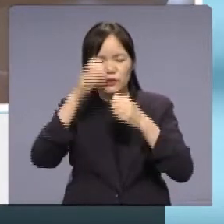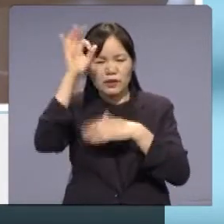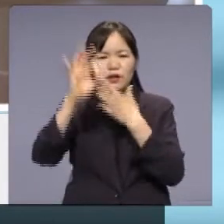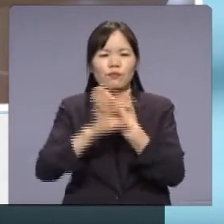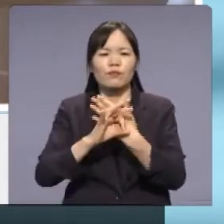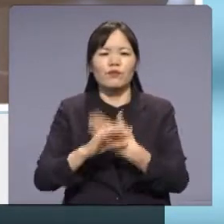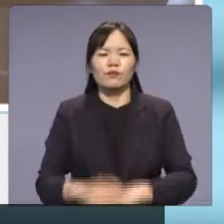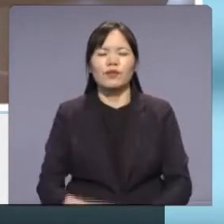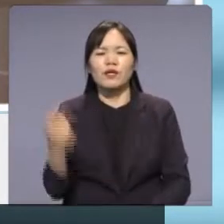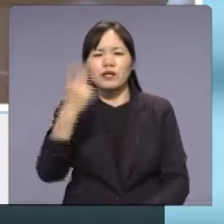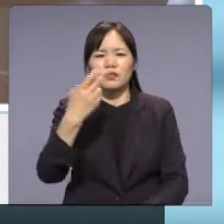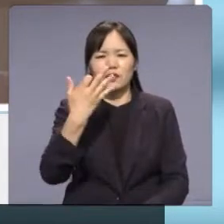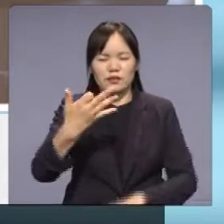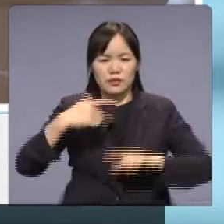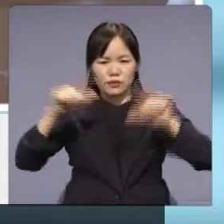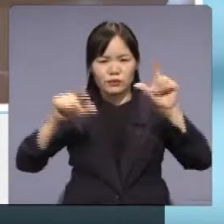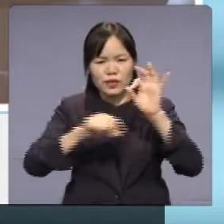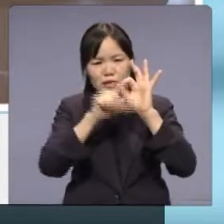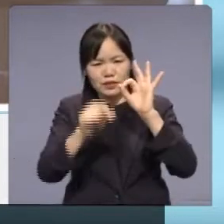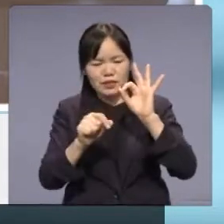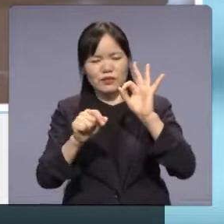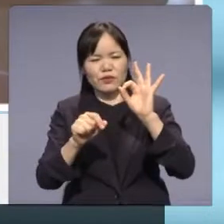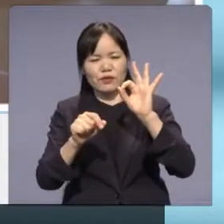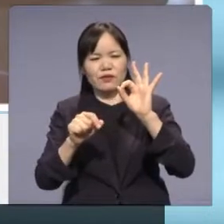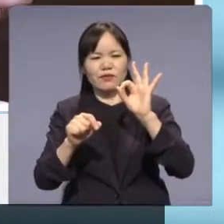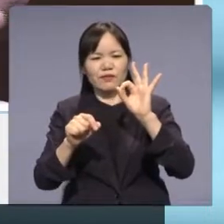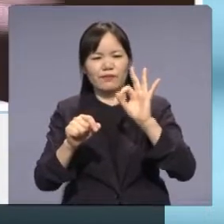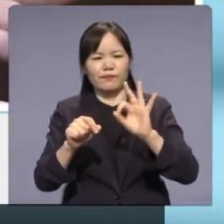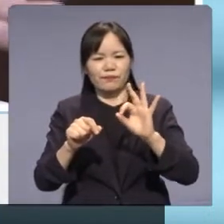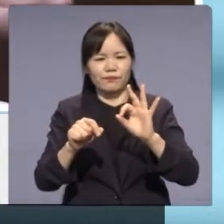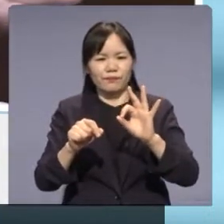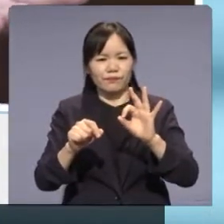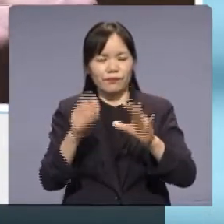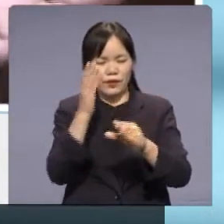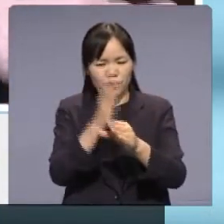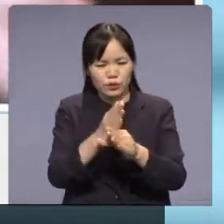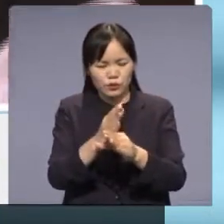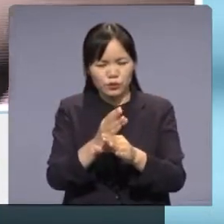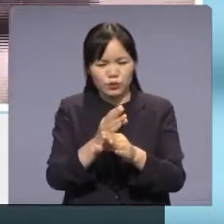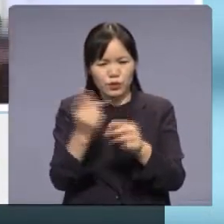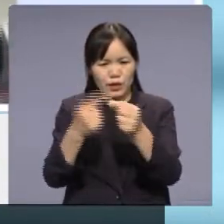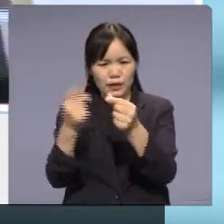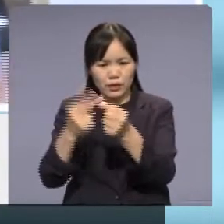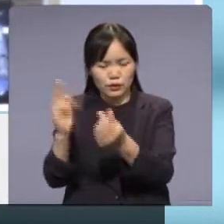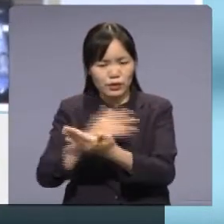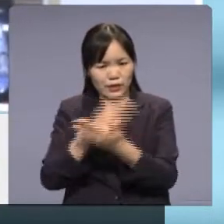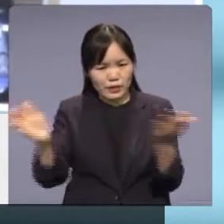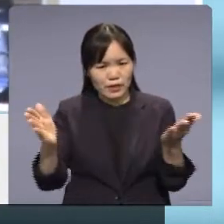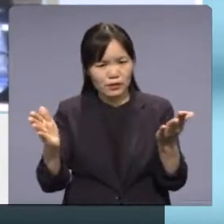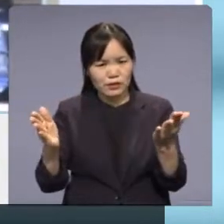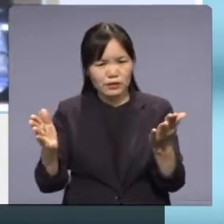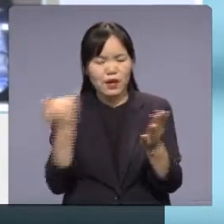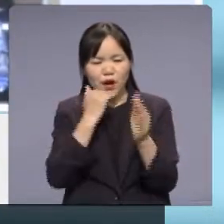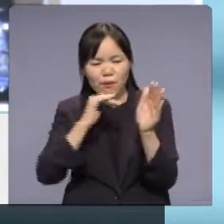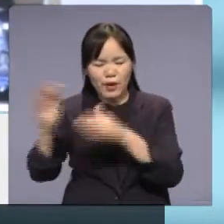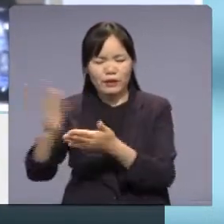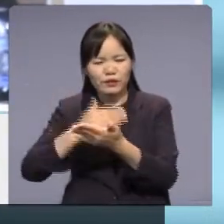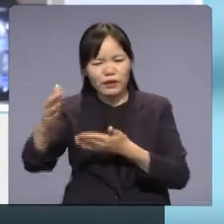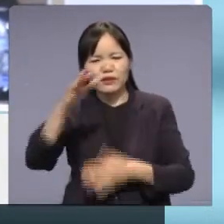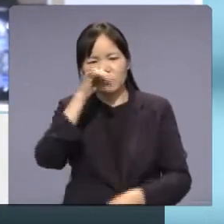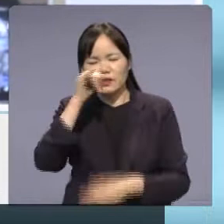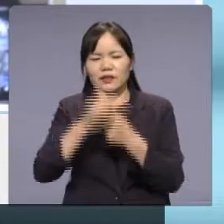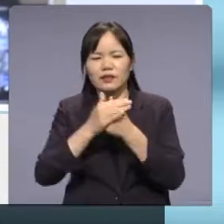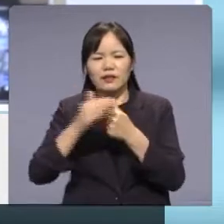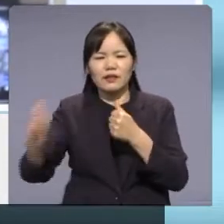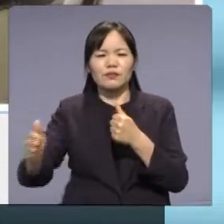네. 2019년 10월에는 우리가 중구가 두 개로 나눠져 바다를 중심으로 원도심하고 영종 국제 도시로 나눠져 있어서